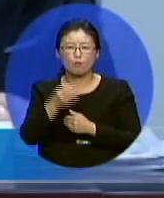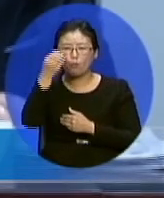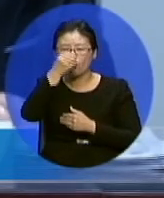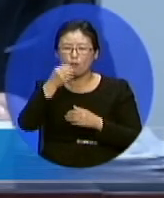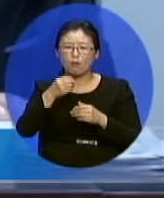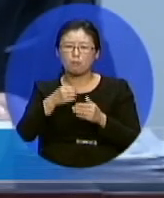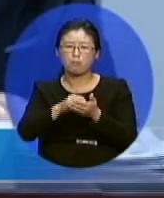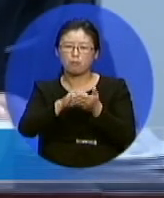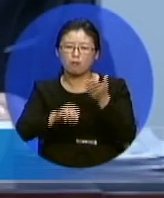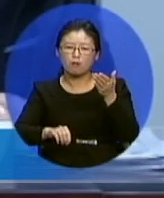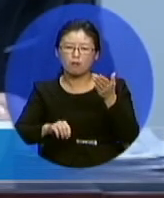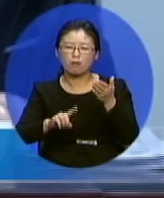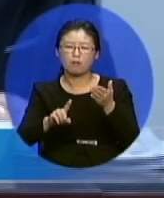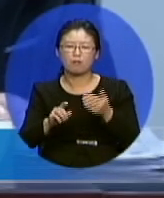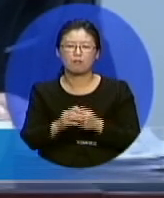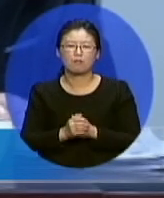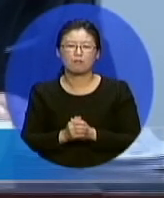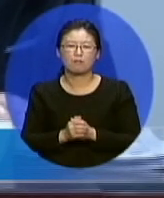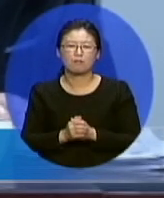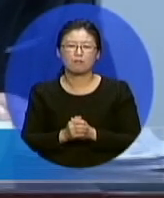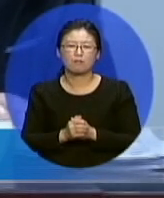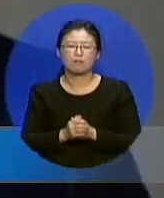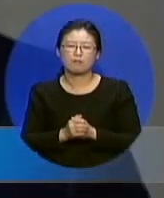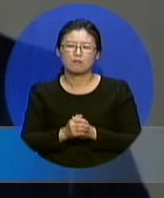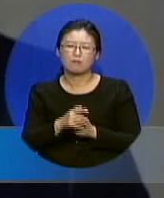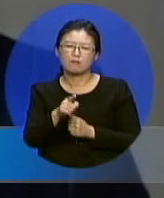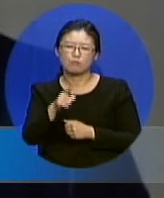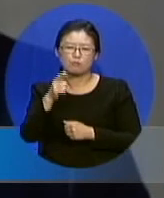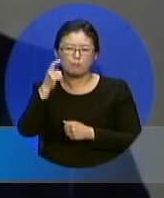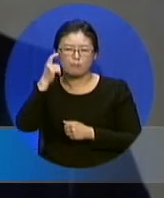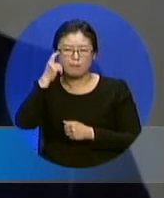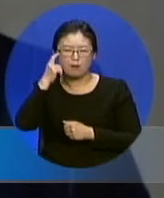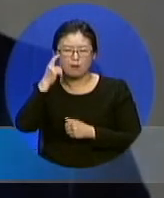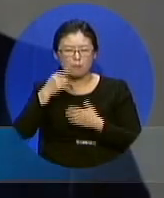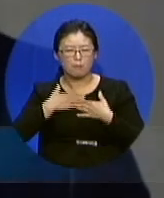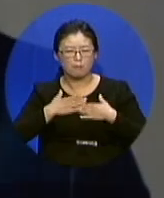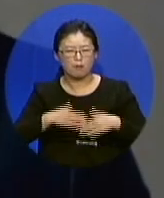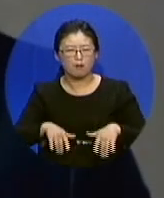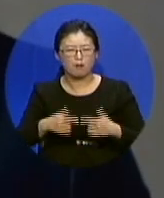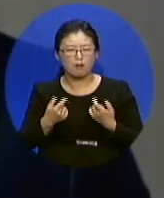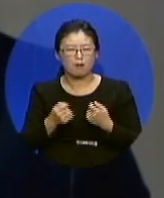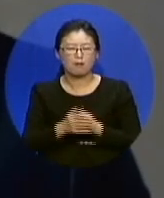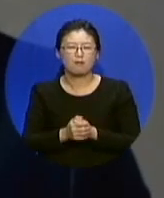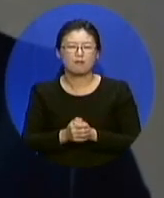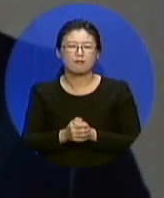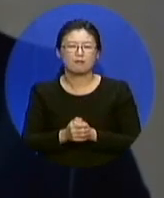자퇴. 이건 본인의 의지가 좀 약했던 거 아닌가?